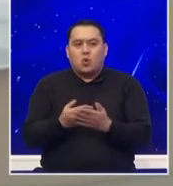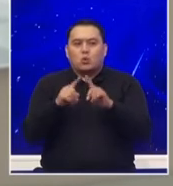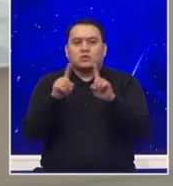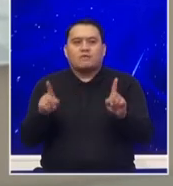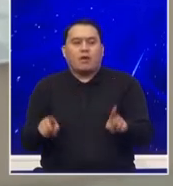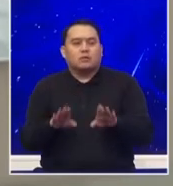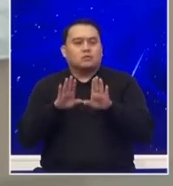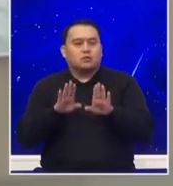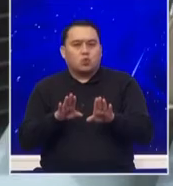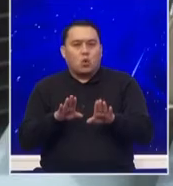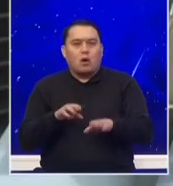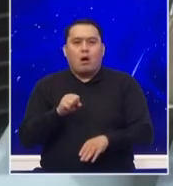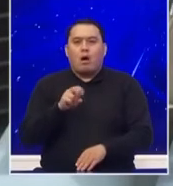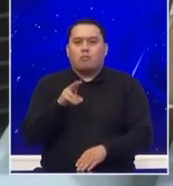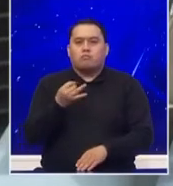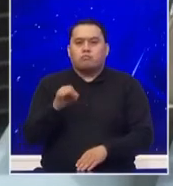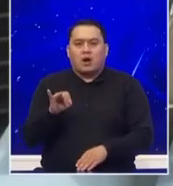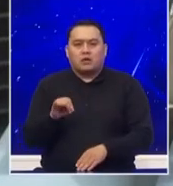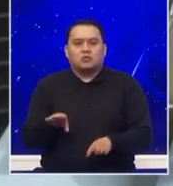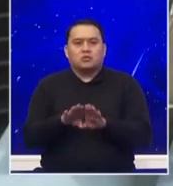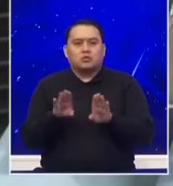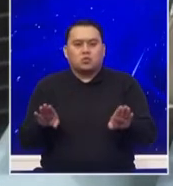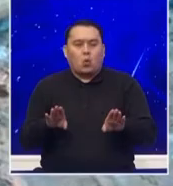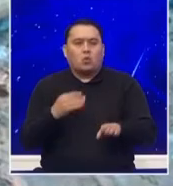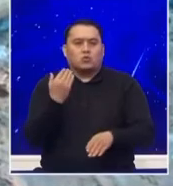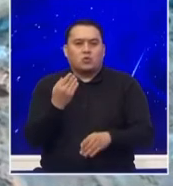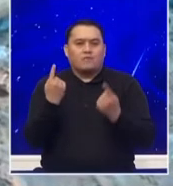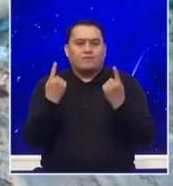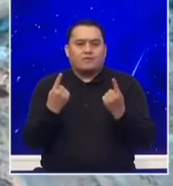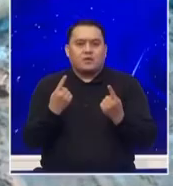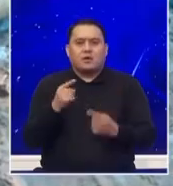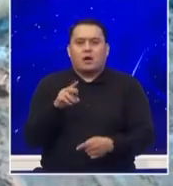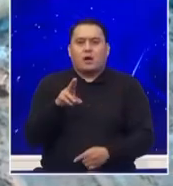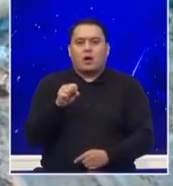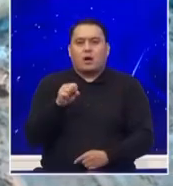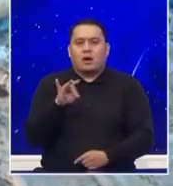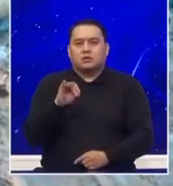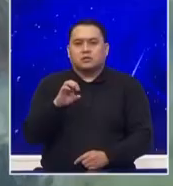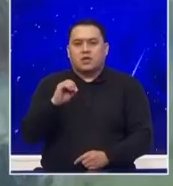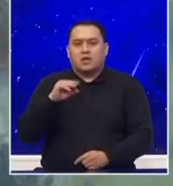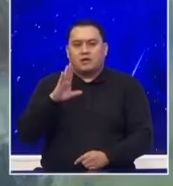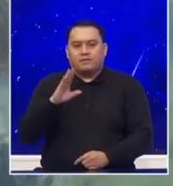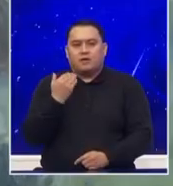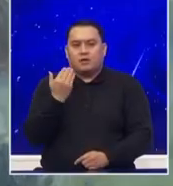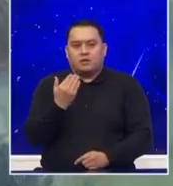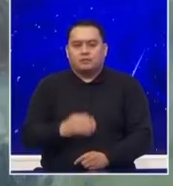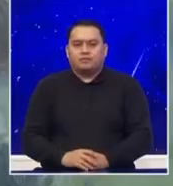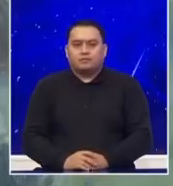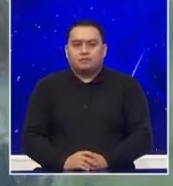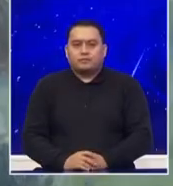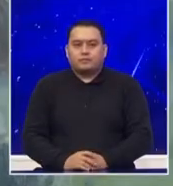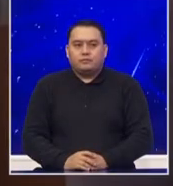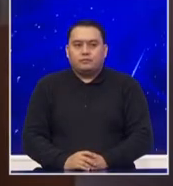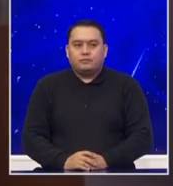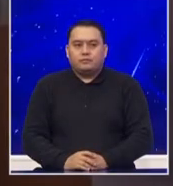сөз өнерінде ұлабай теңдессіз болса, сурет өнерінде ғұламаның биігін бағындырған осы Қастеев дейді